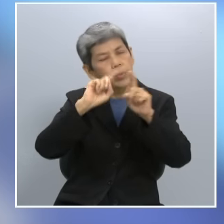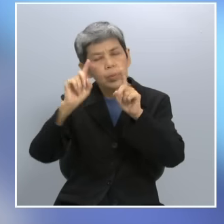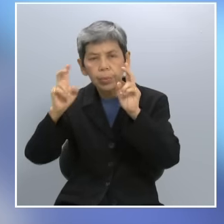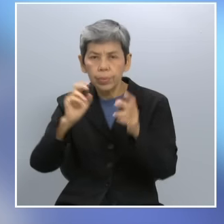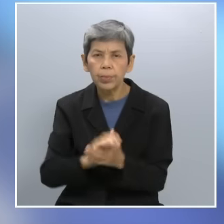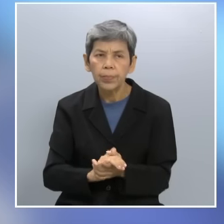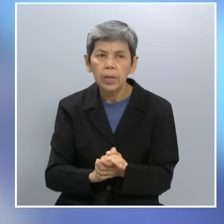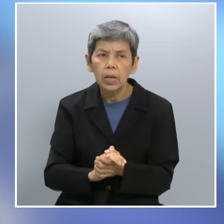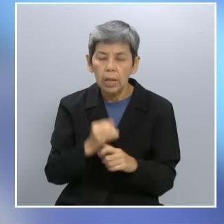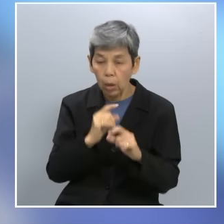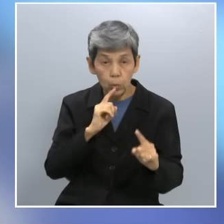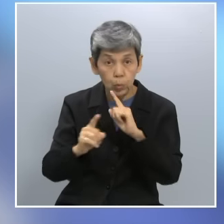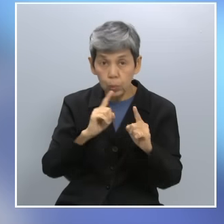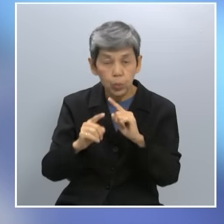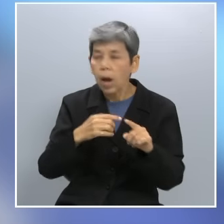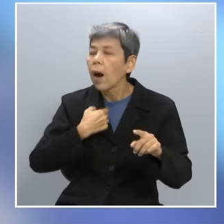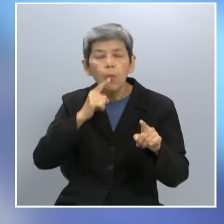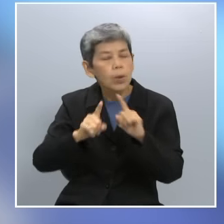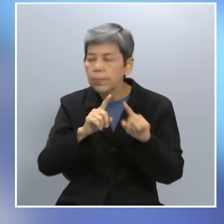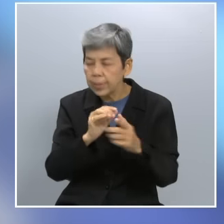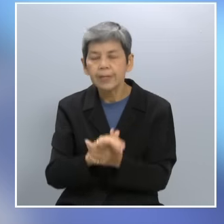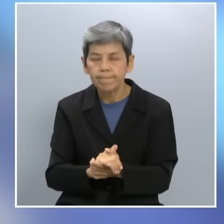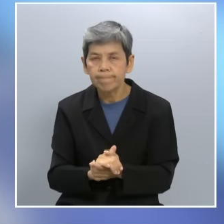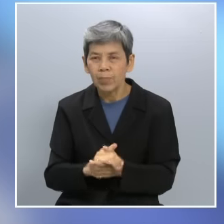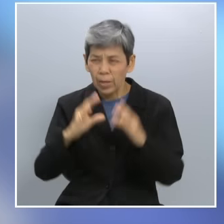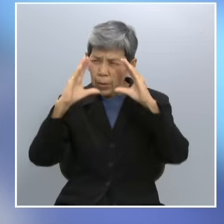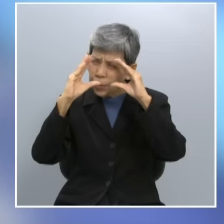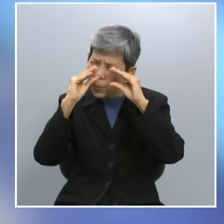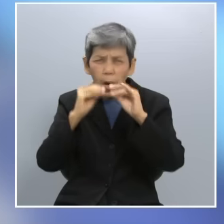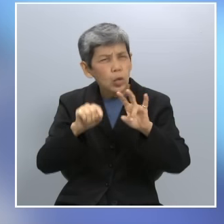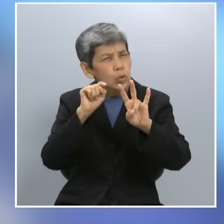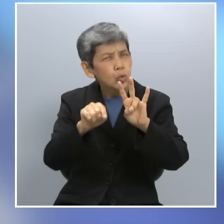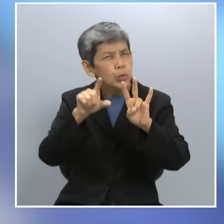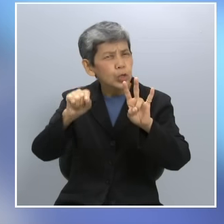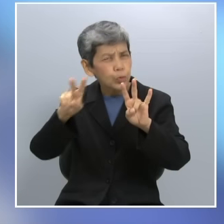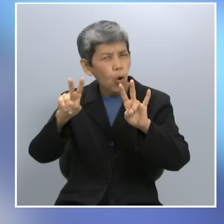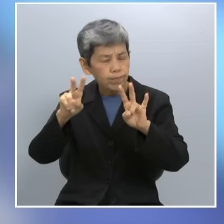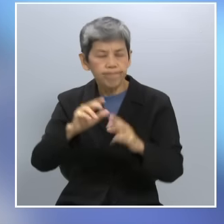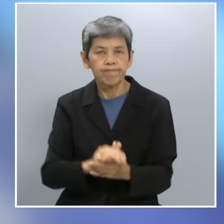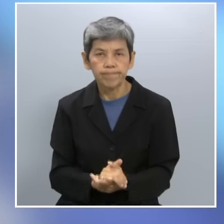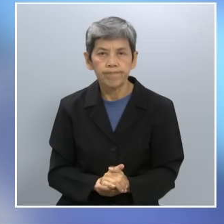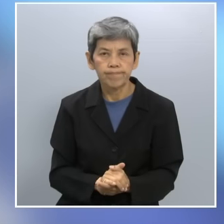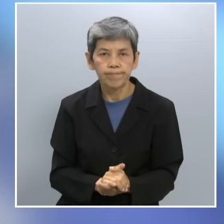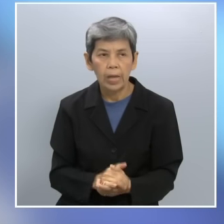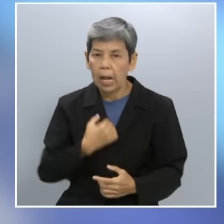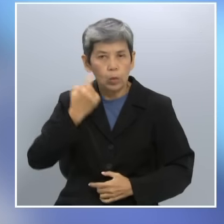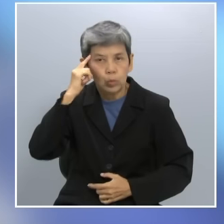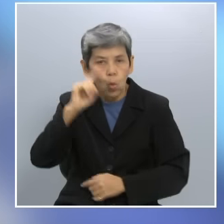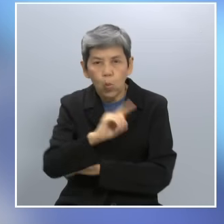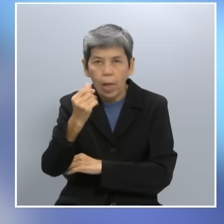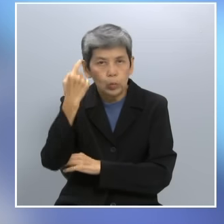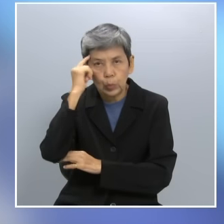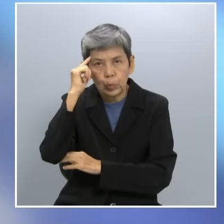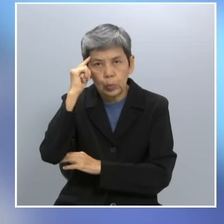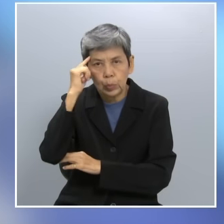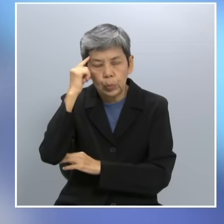โอ้ยเราก็ออกจากแชทวิธีการแชทเลยนะฮะตอน 19 22นาที 2นแต่อันนี้เราไม่ทราบเป็นวันไหนนะฮะ